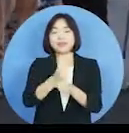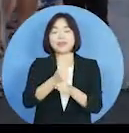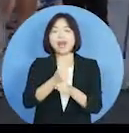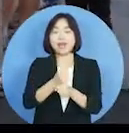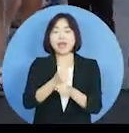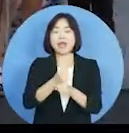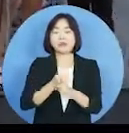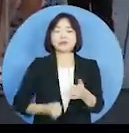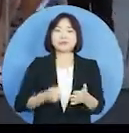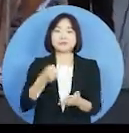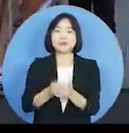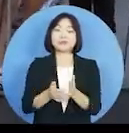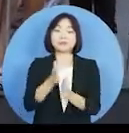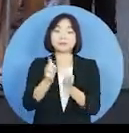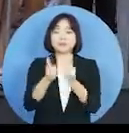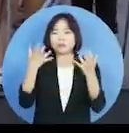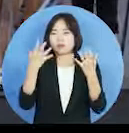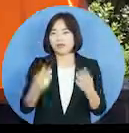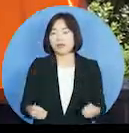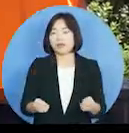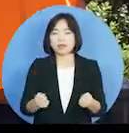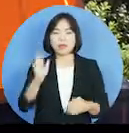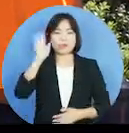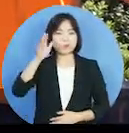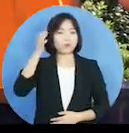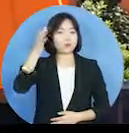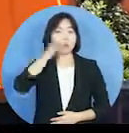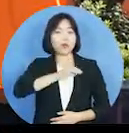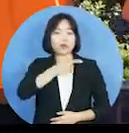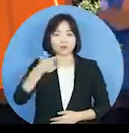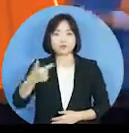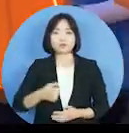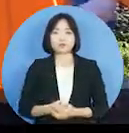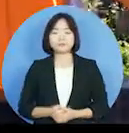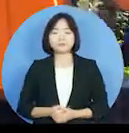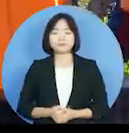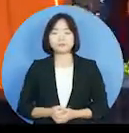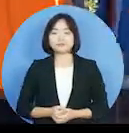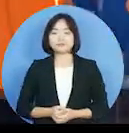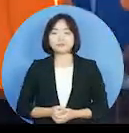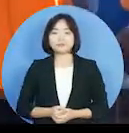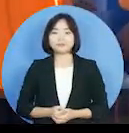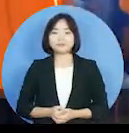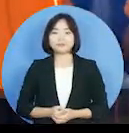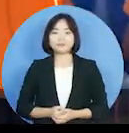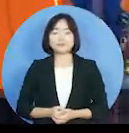만들기 위해 노력하겠다는 시민들이 많아져 앞으로 기대 효과가 클 것으로 보입니다.